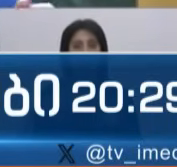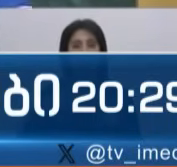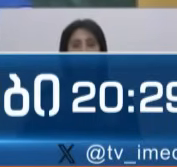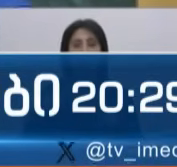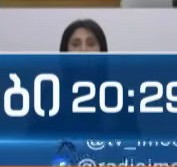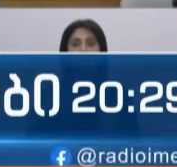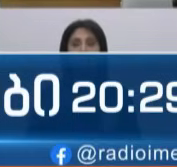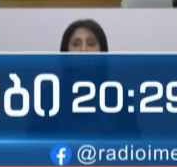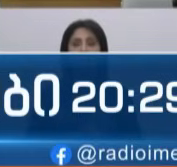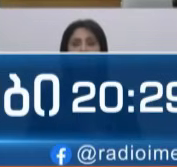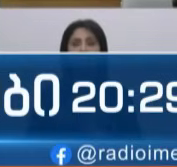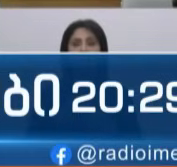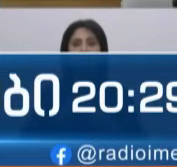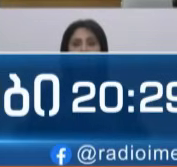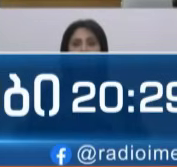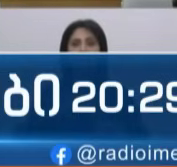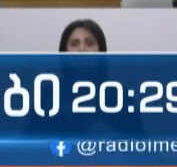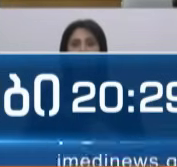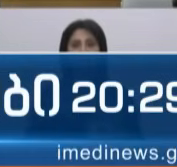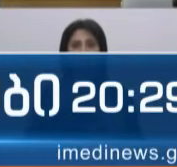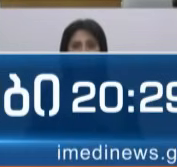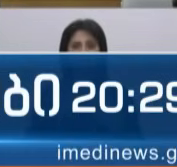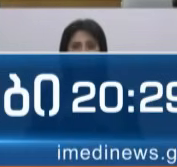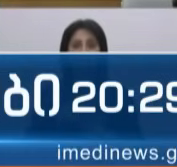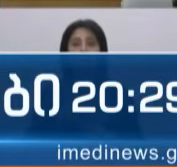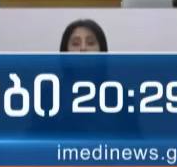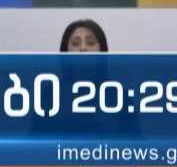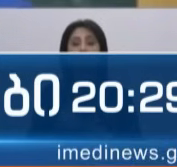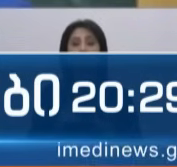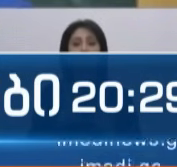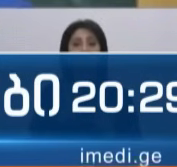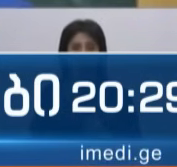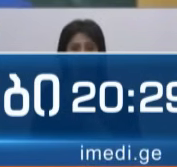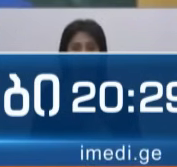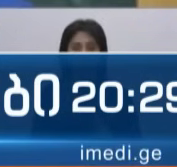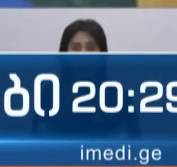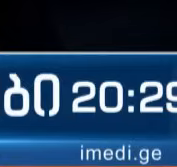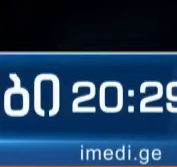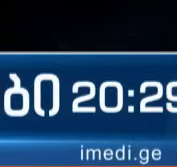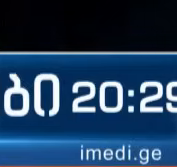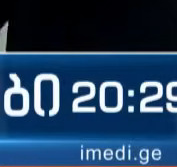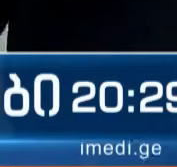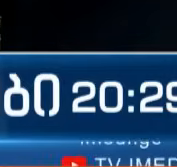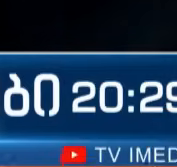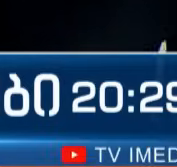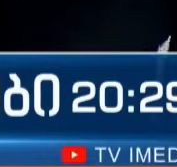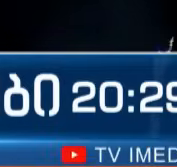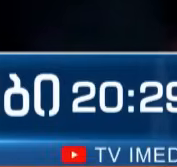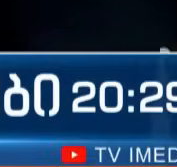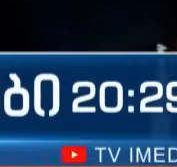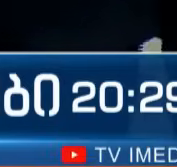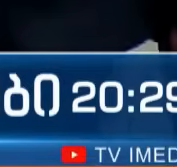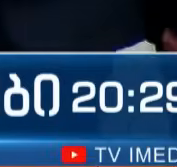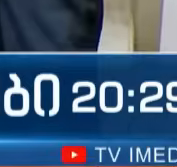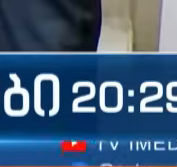ქართულმა მხარემ დაიწყო ფართომასშტაბიანი სამხედრო მოქმედებები, რა შეიძლება ამას დაერქვას, თუ არა ღალატი. არსებული